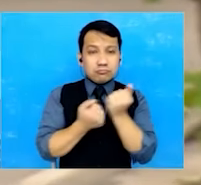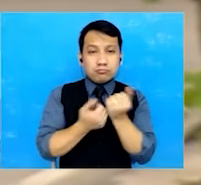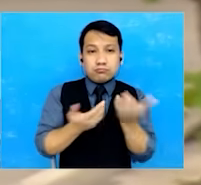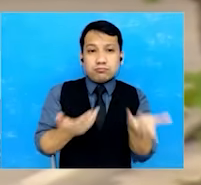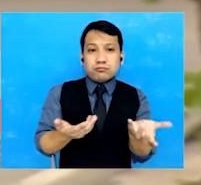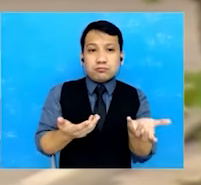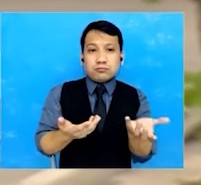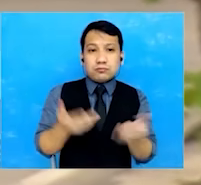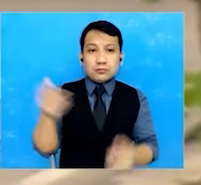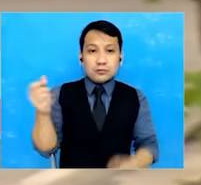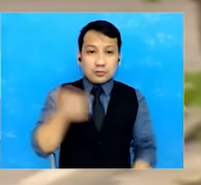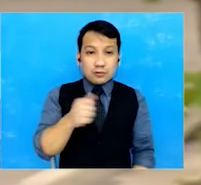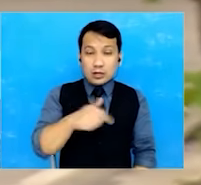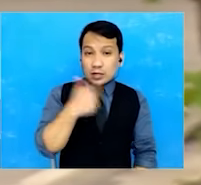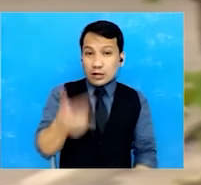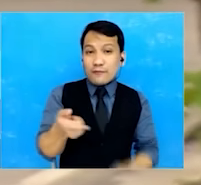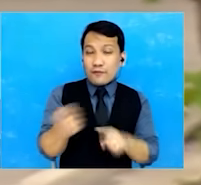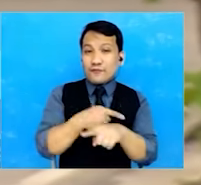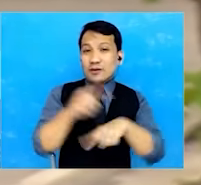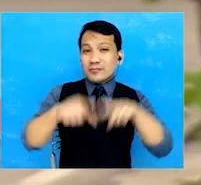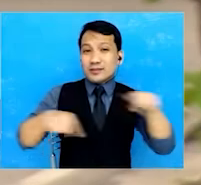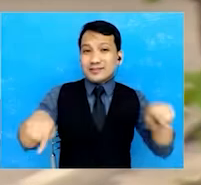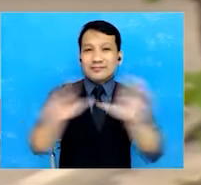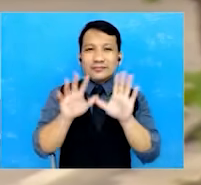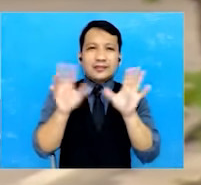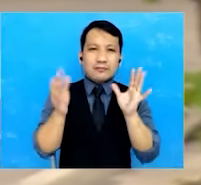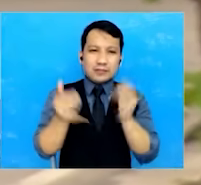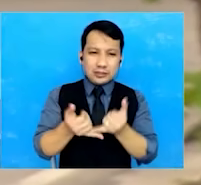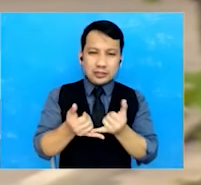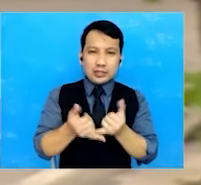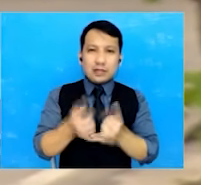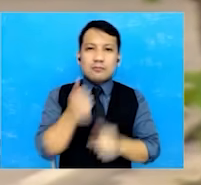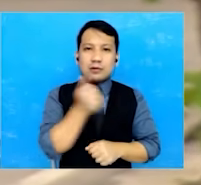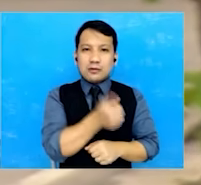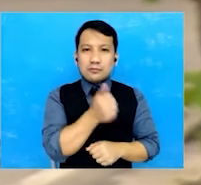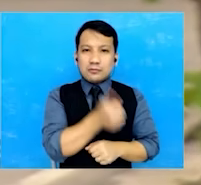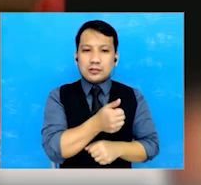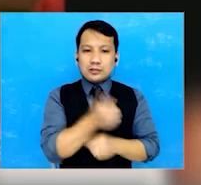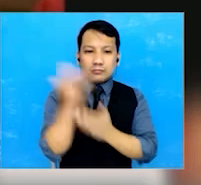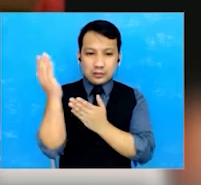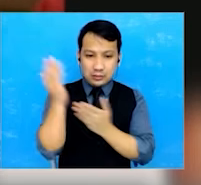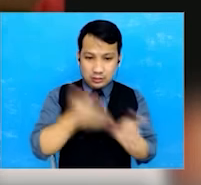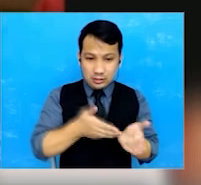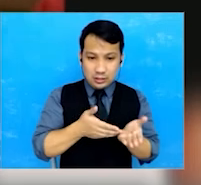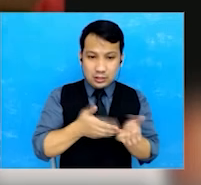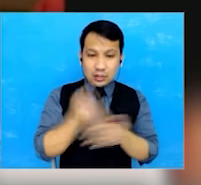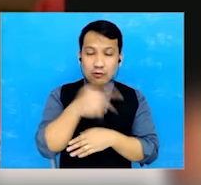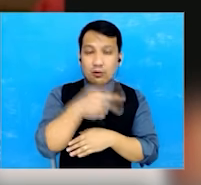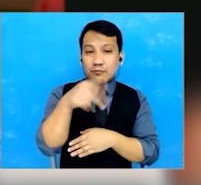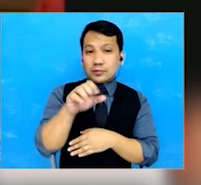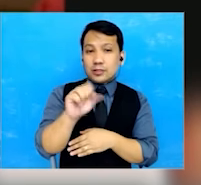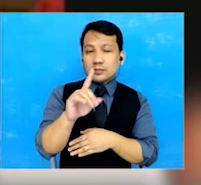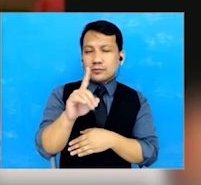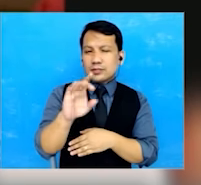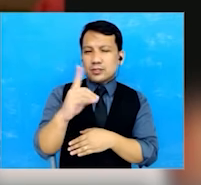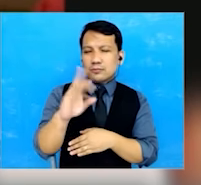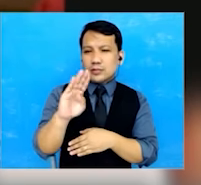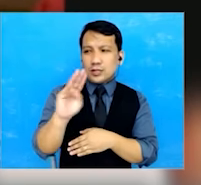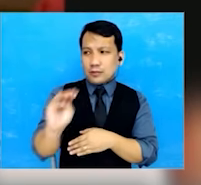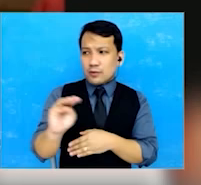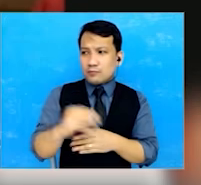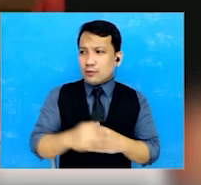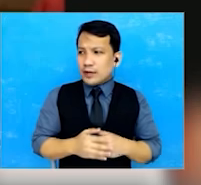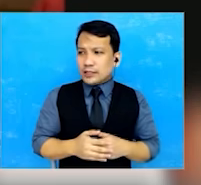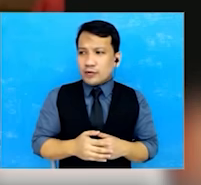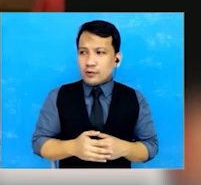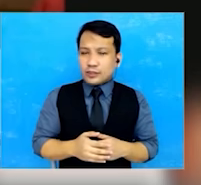ganitong paraan ay namorsyento pa raw at kumita pa ang Pharmaly. Did you bother to check kung they have... Tanong ng mga